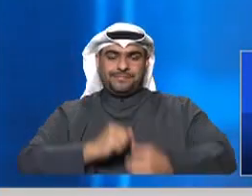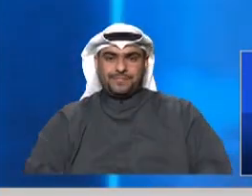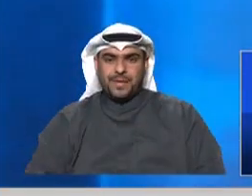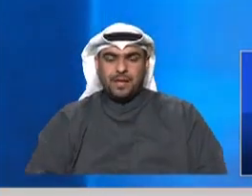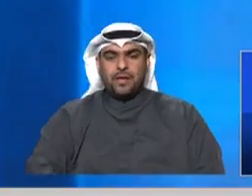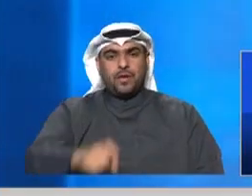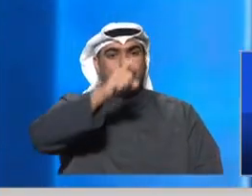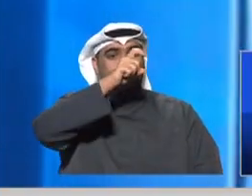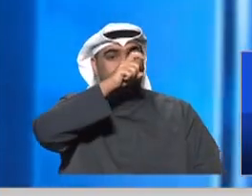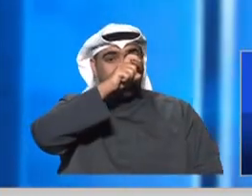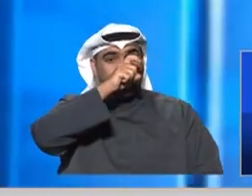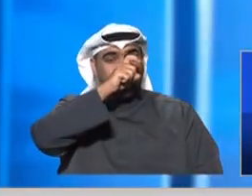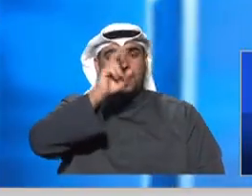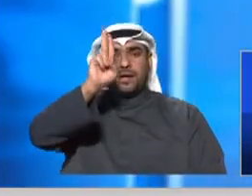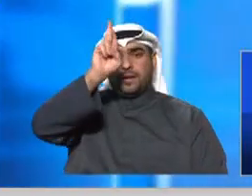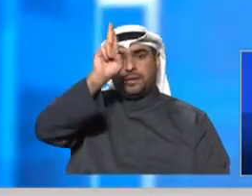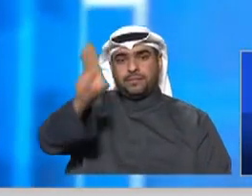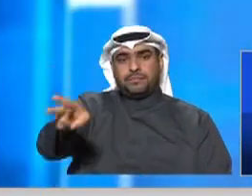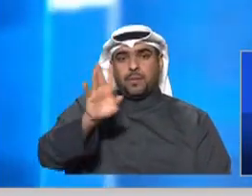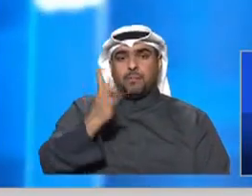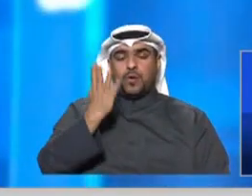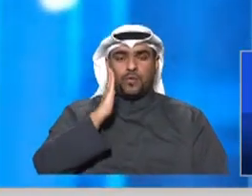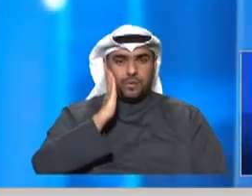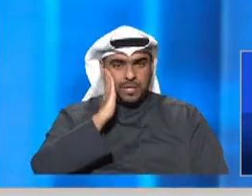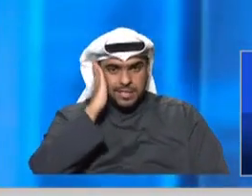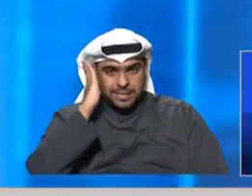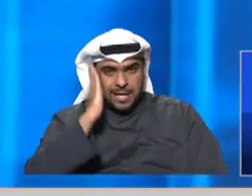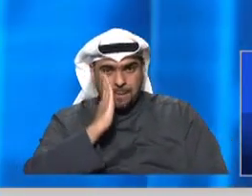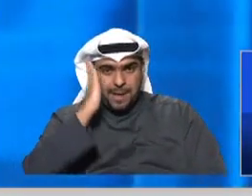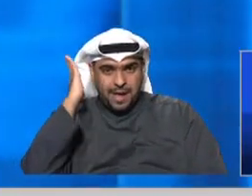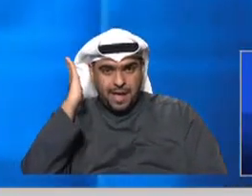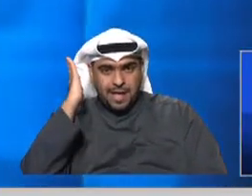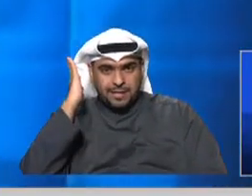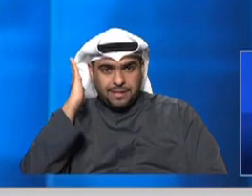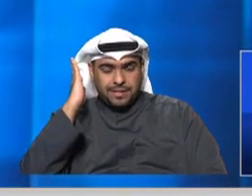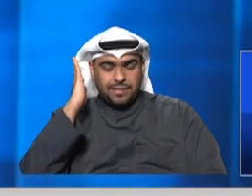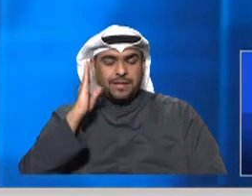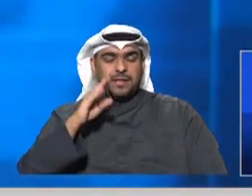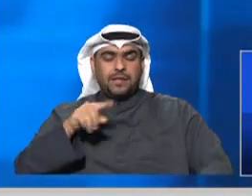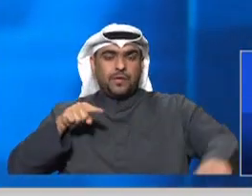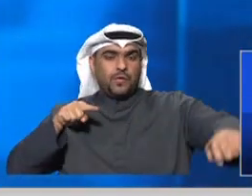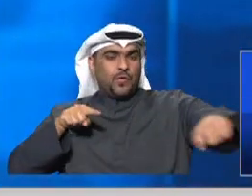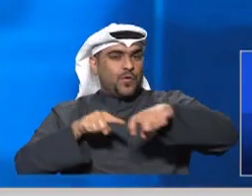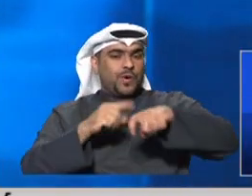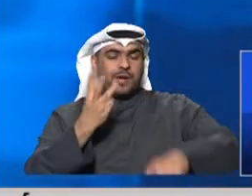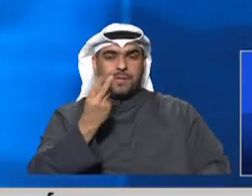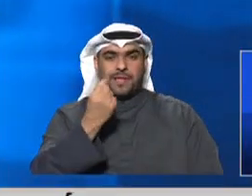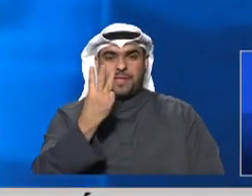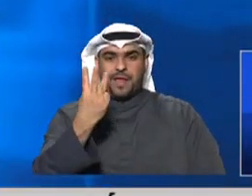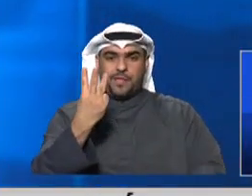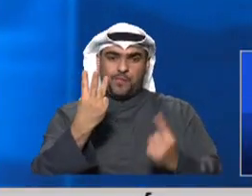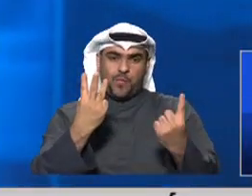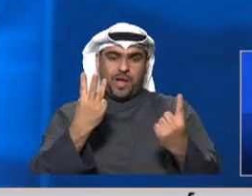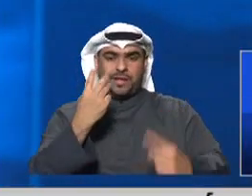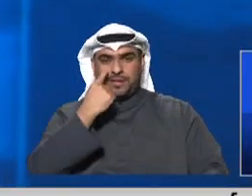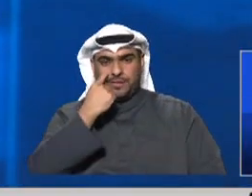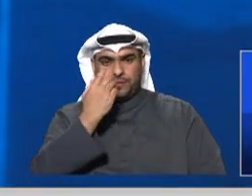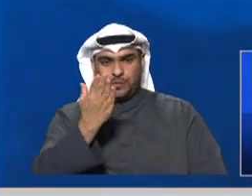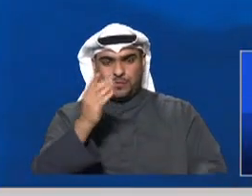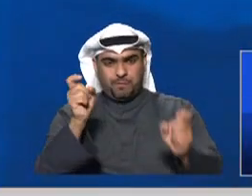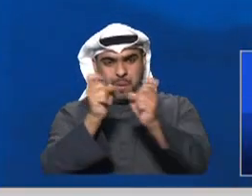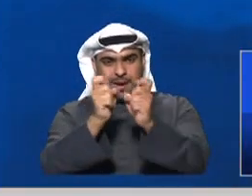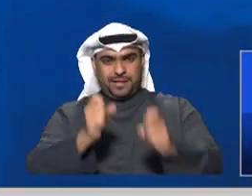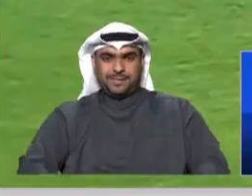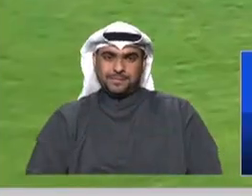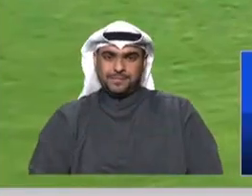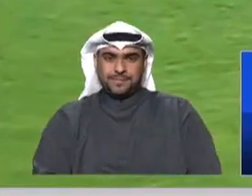برقان بدوره نظيره السلبيخات بعد تحقيق الانتصار بثلاثية مقابل هدف واحد. نتابع التفاصيل.